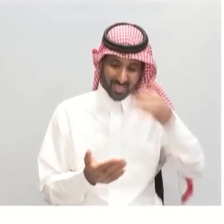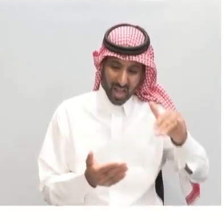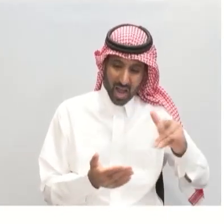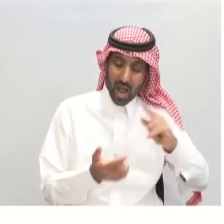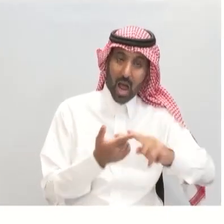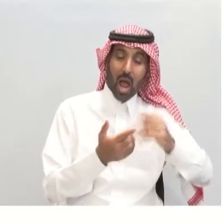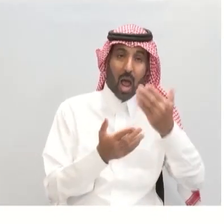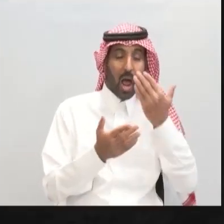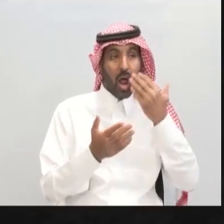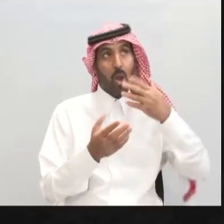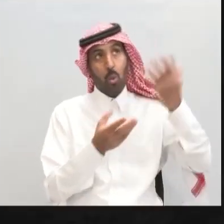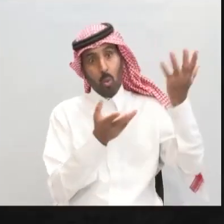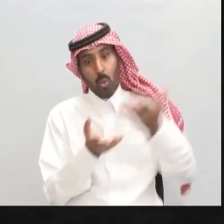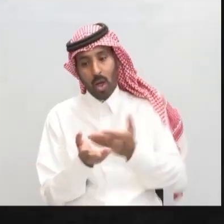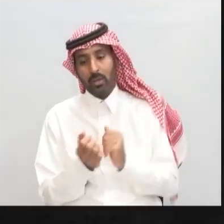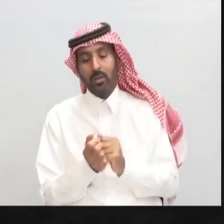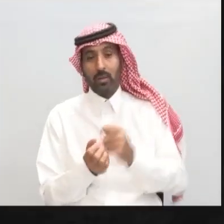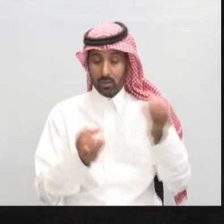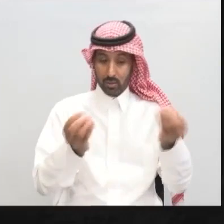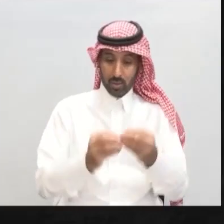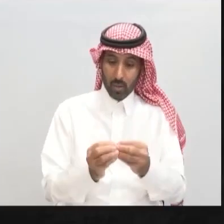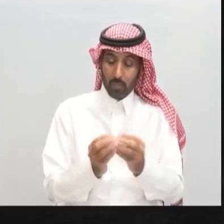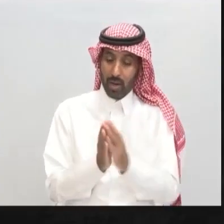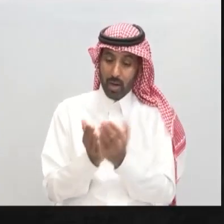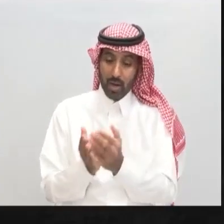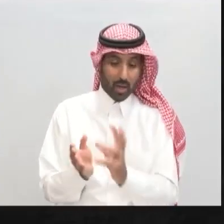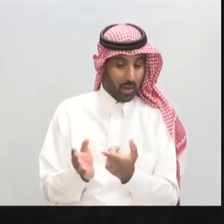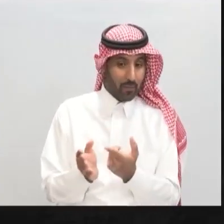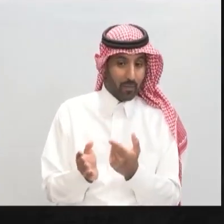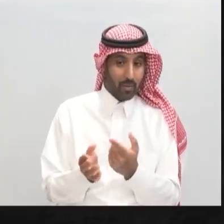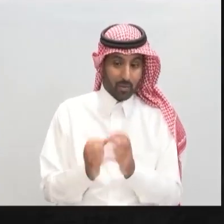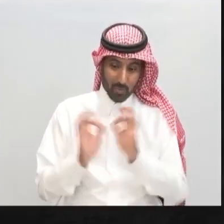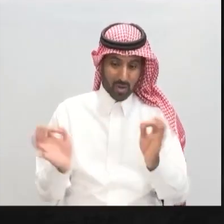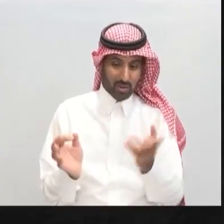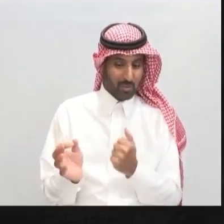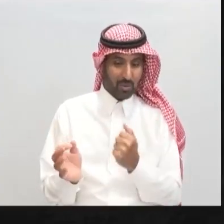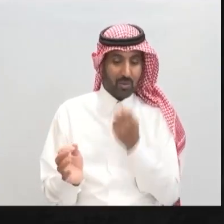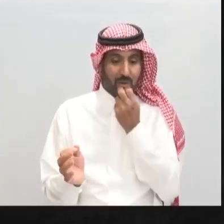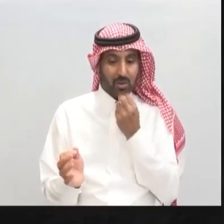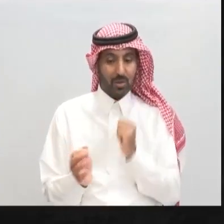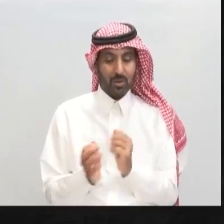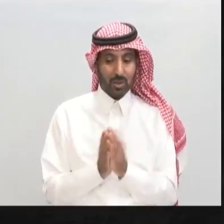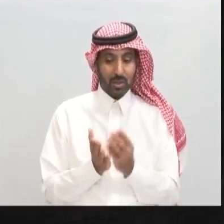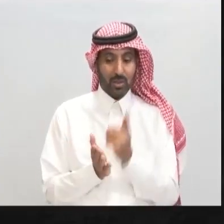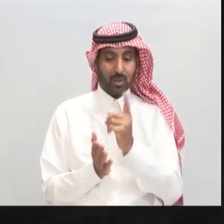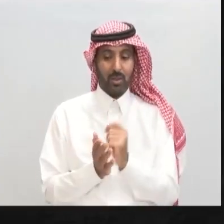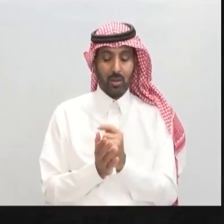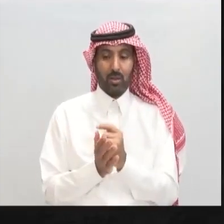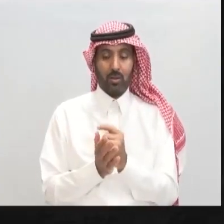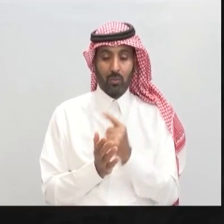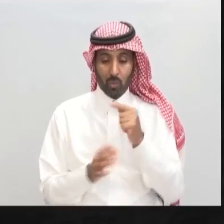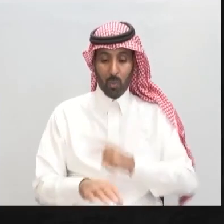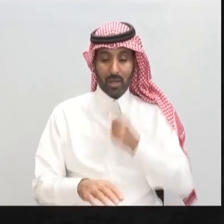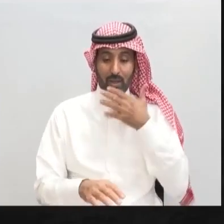الوحي اذا جمعنا القران كامل كيف نجمع القران وهو لم يكتمل القران الكريم بعد النبي عليه الصلاه